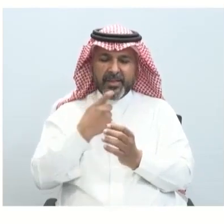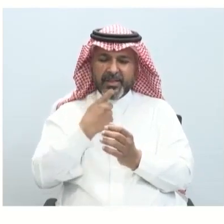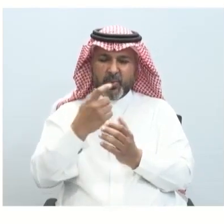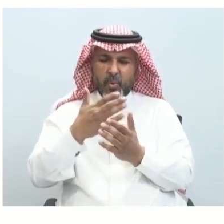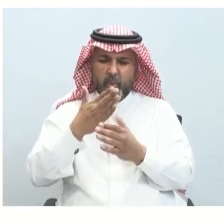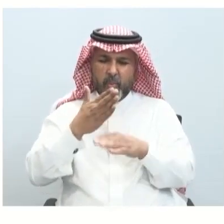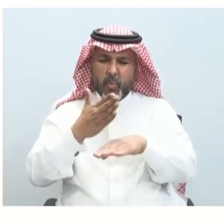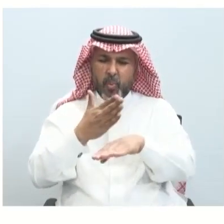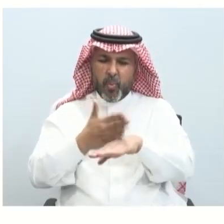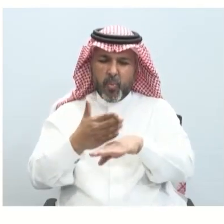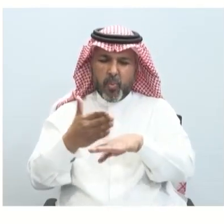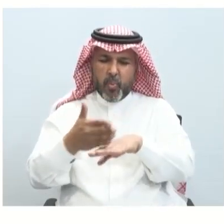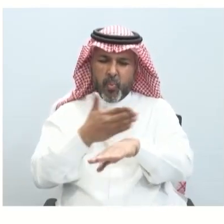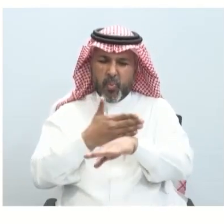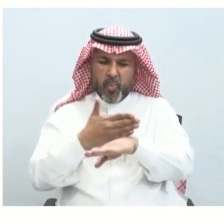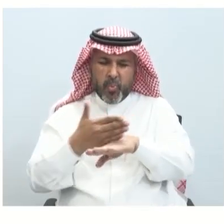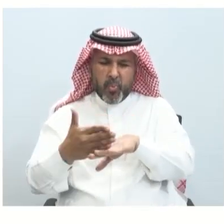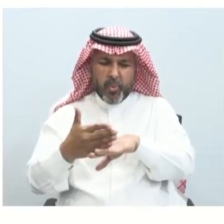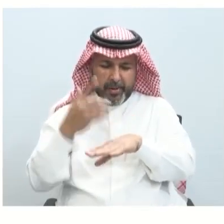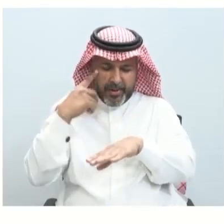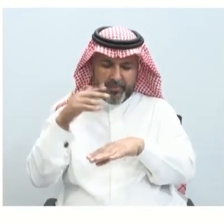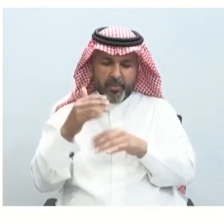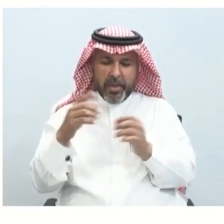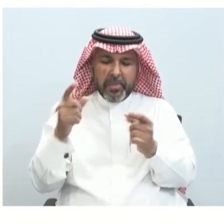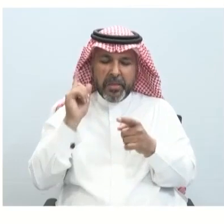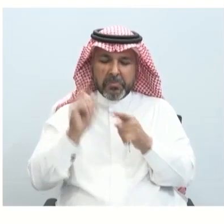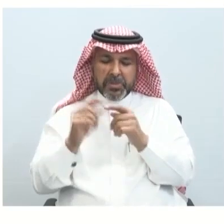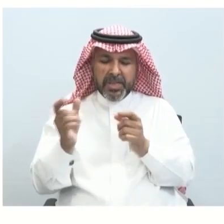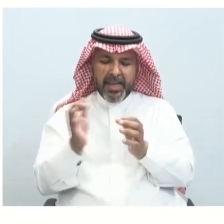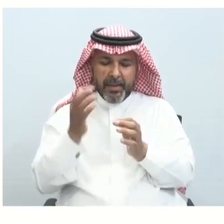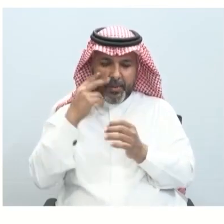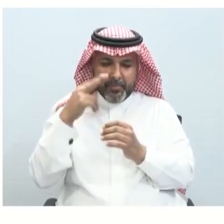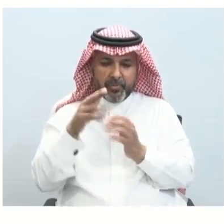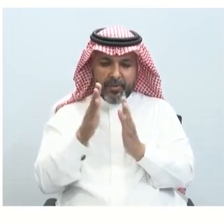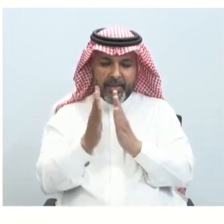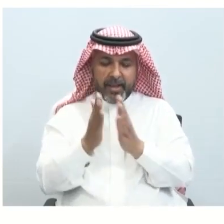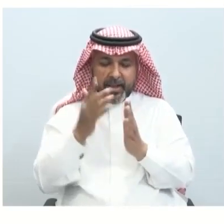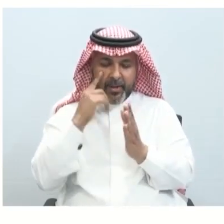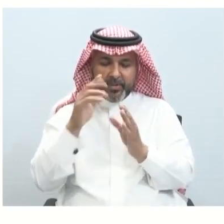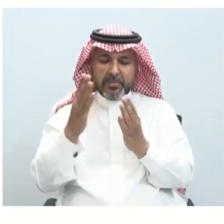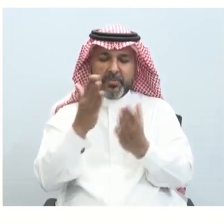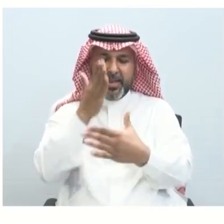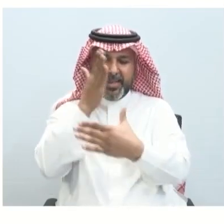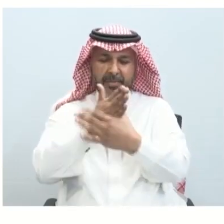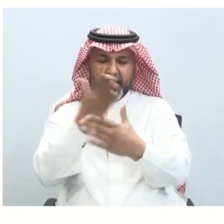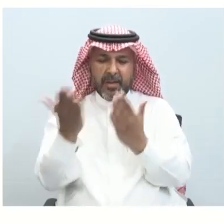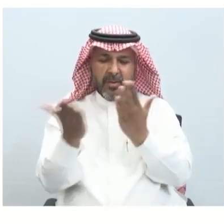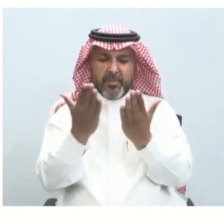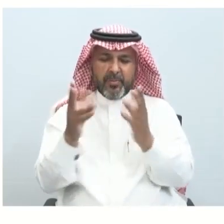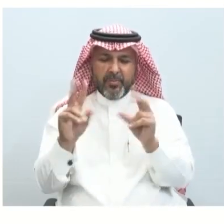اكثر مرحله في دوره الخليه اذا ونحن هنا نتابع هذه الصوره نشاهد الانقسام المتساوي او